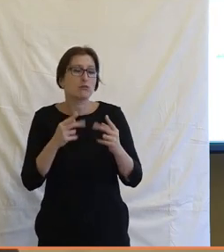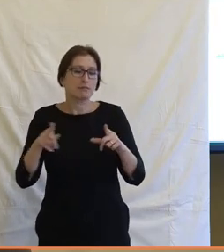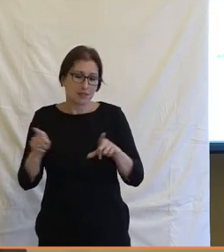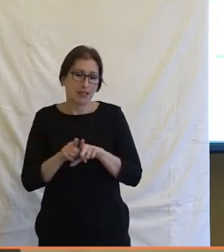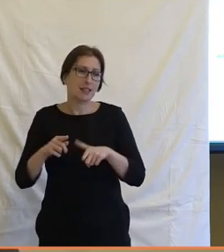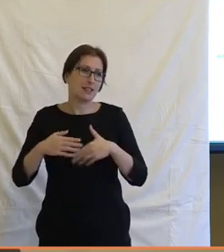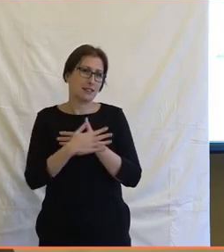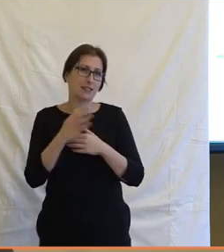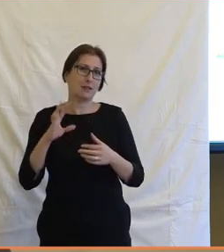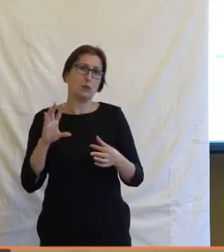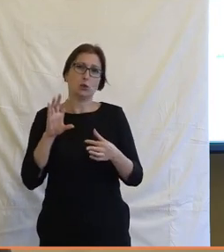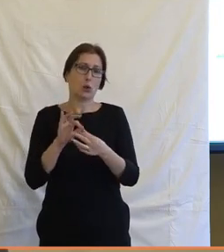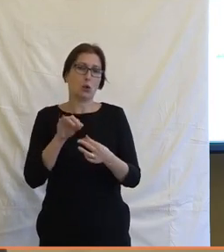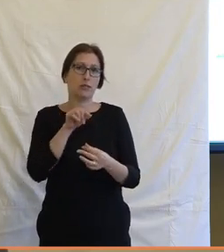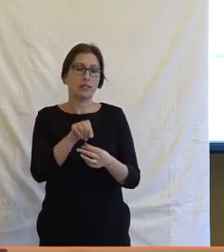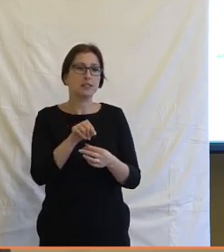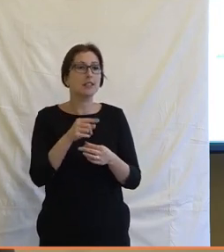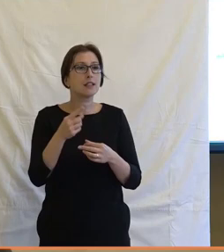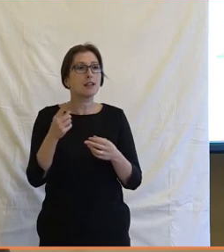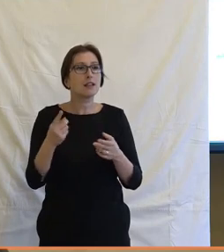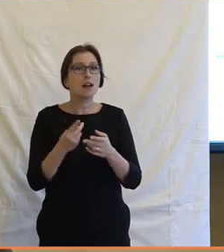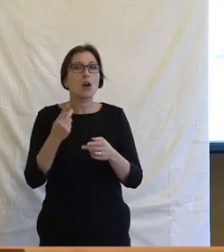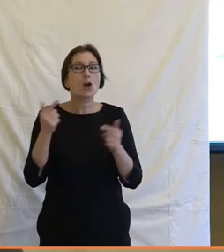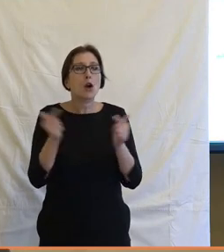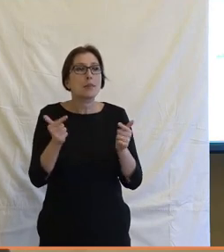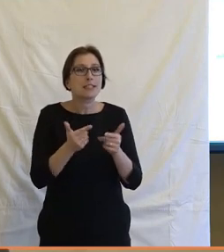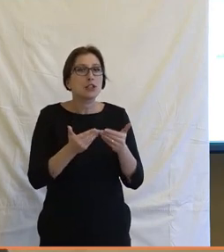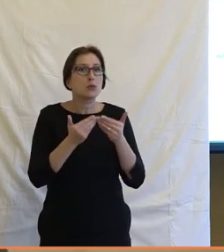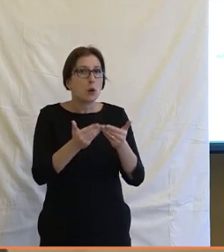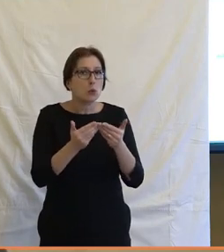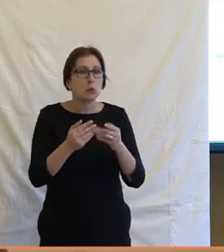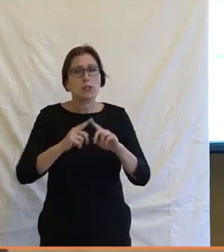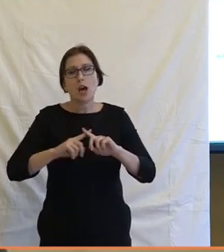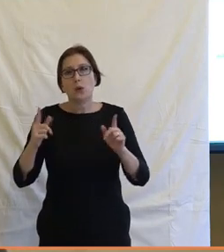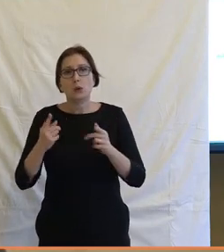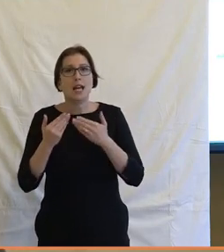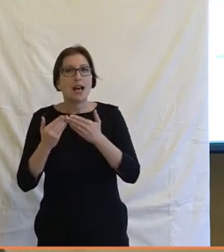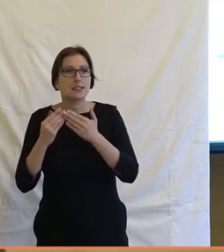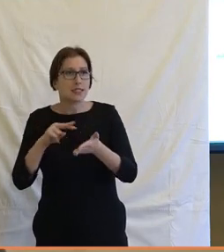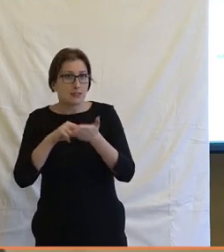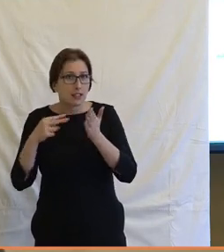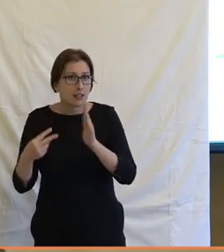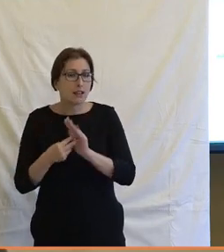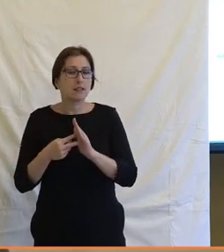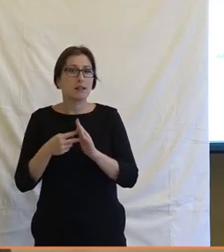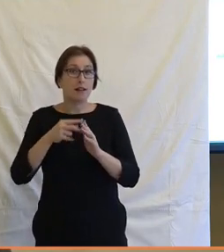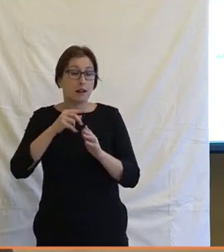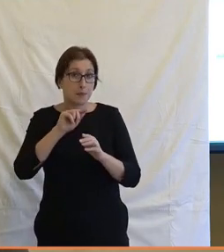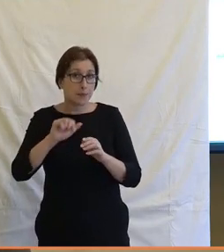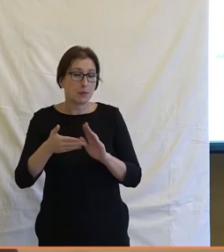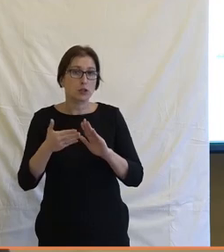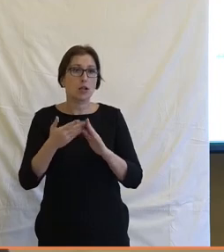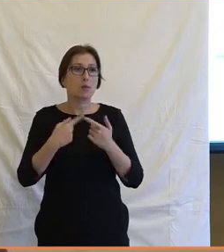třeba rozostříme ty hranice kompenzačních pomůcek a asistivních technologií a právě použijeme to potom třeba pro, já